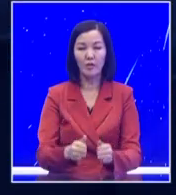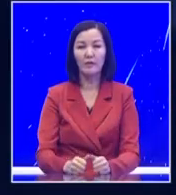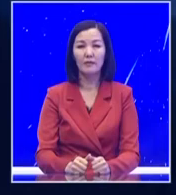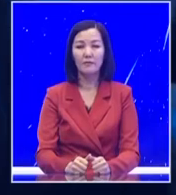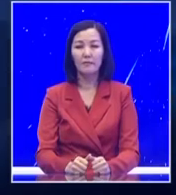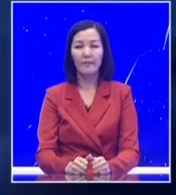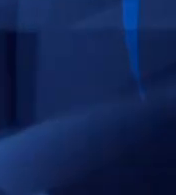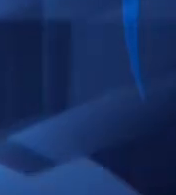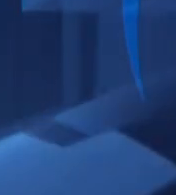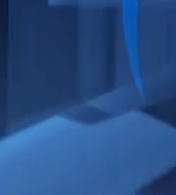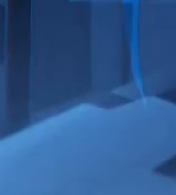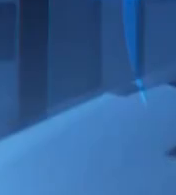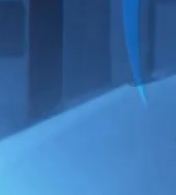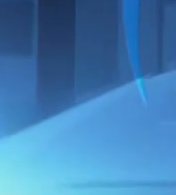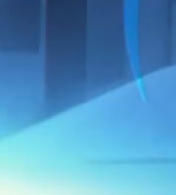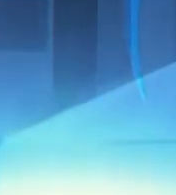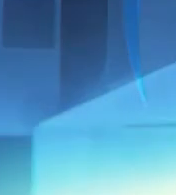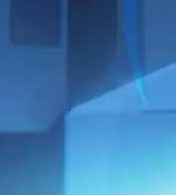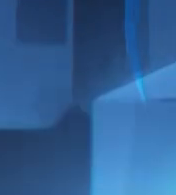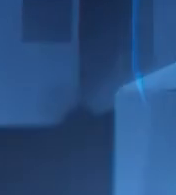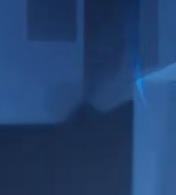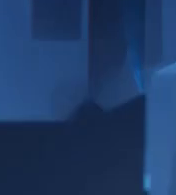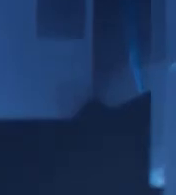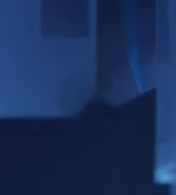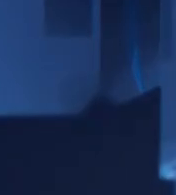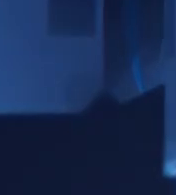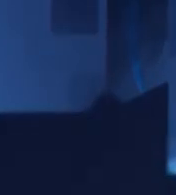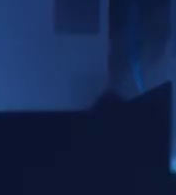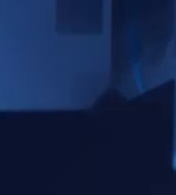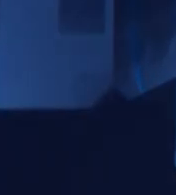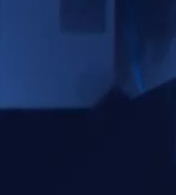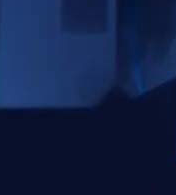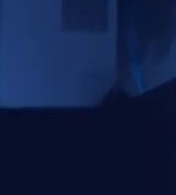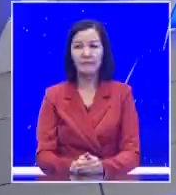шарт. Жарқын Нұрланұлы, Ержан Дүйсенов, Жетісу телеарнасы, Кеген ауданынан.